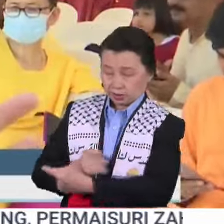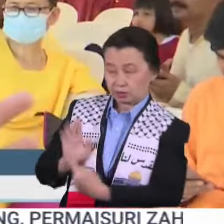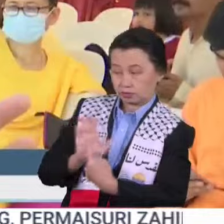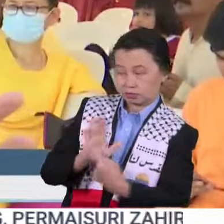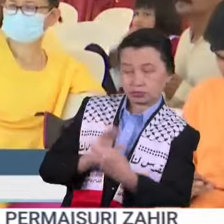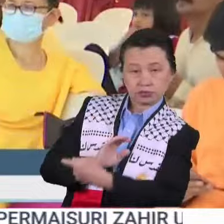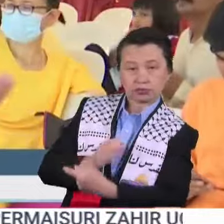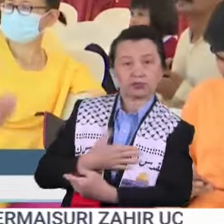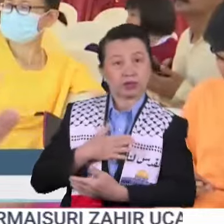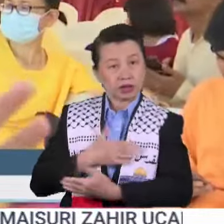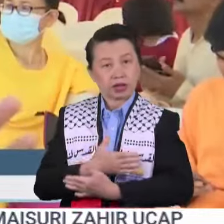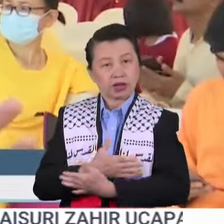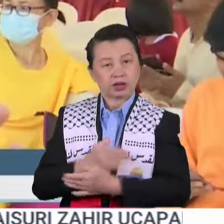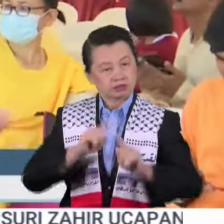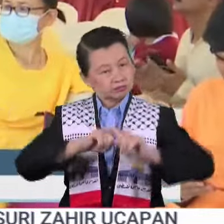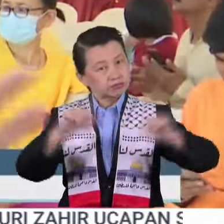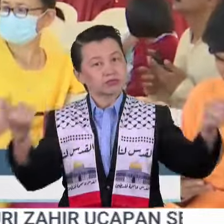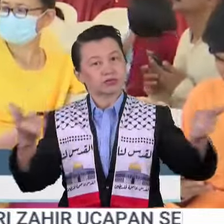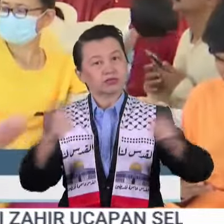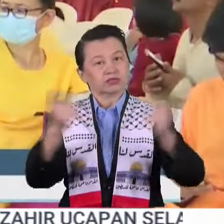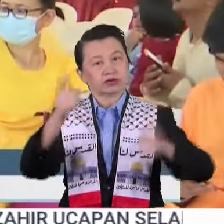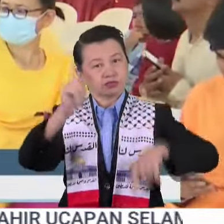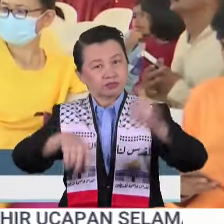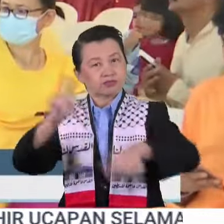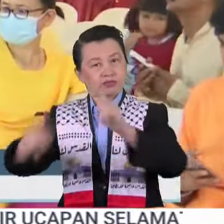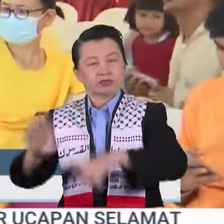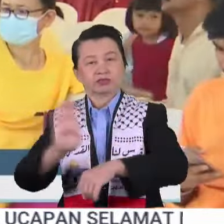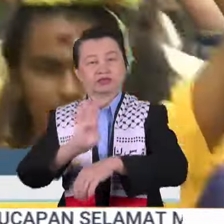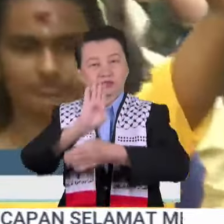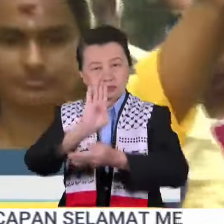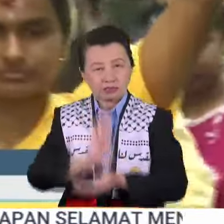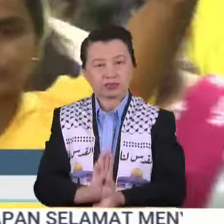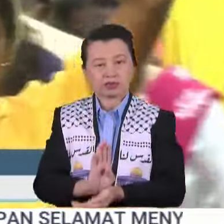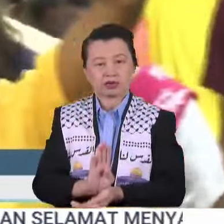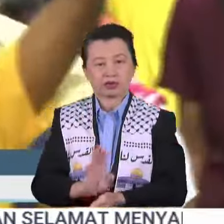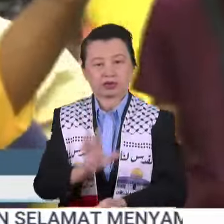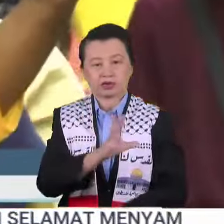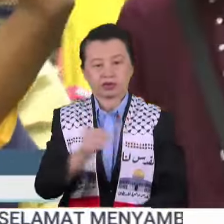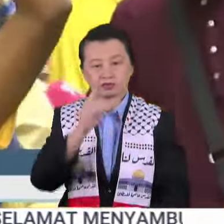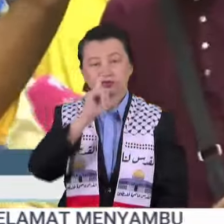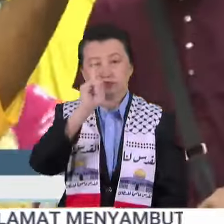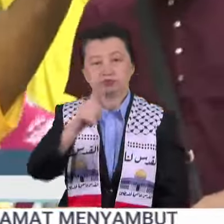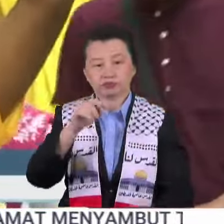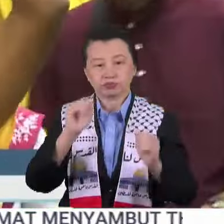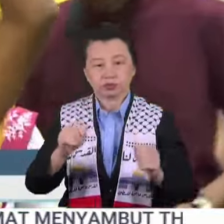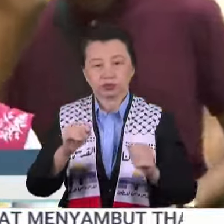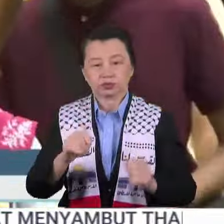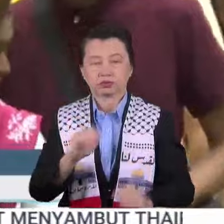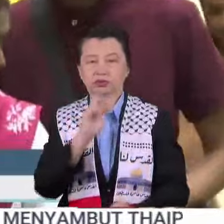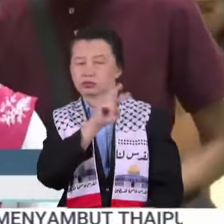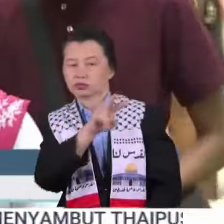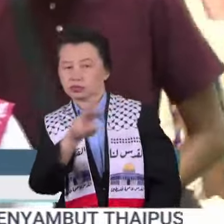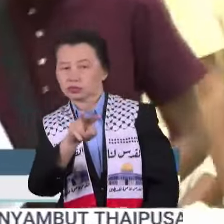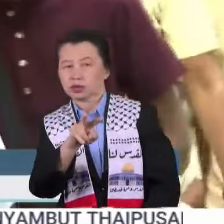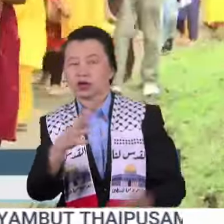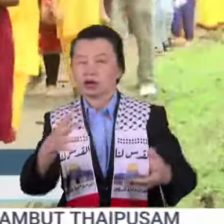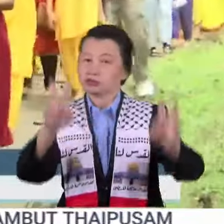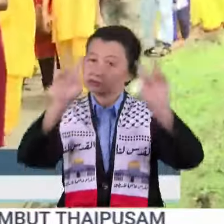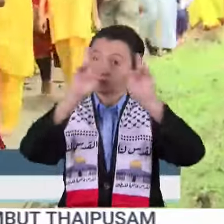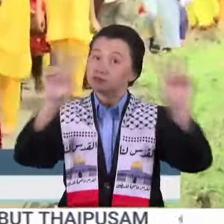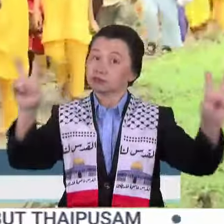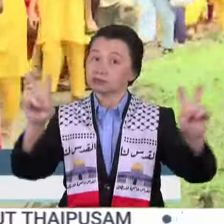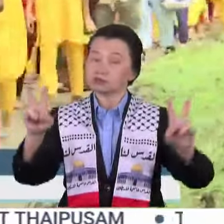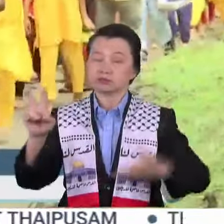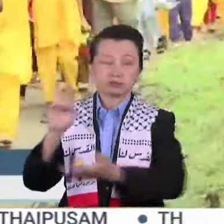punya different bermacam-macam kebudayaan. And actually, you can really see the harmony